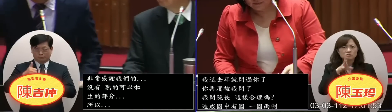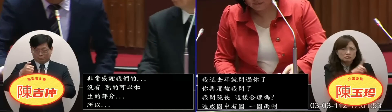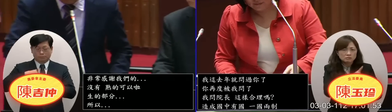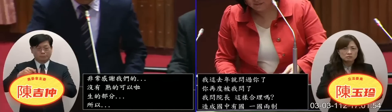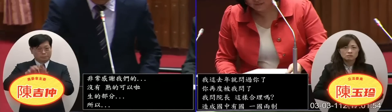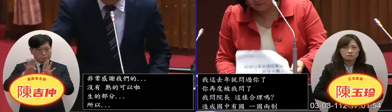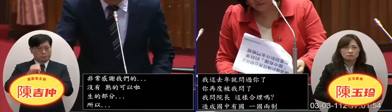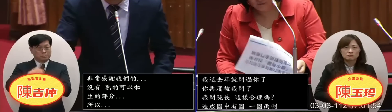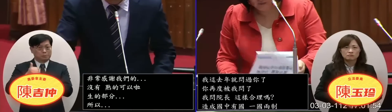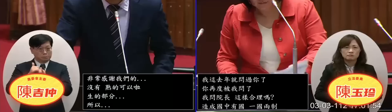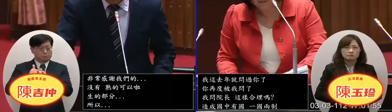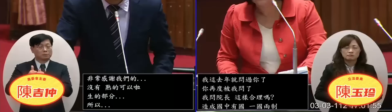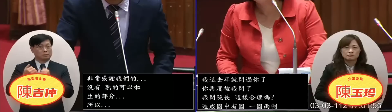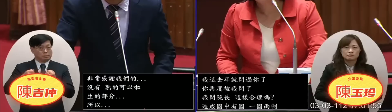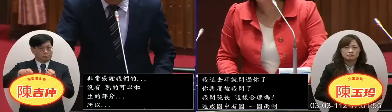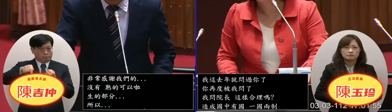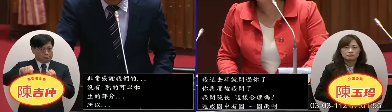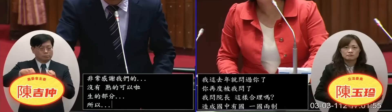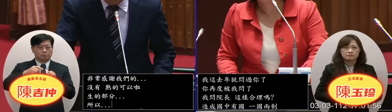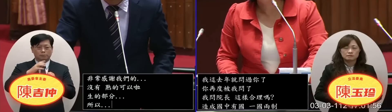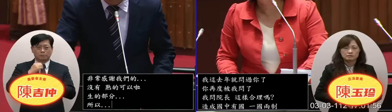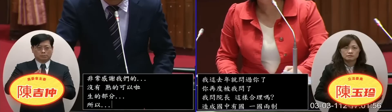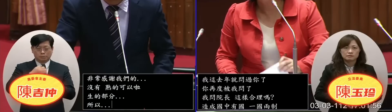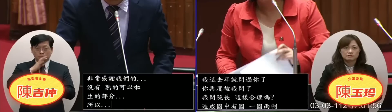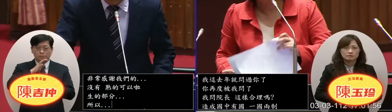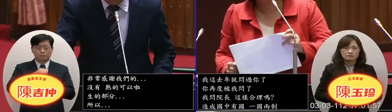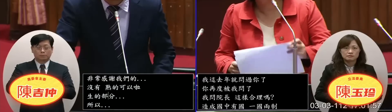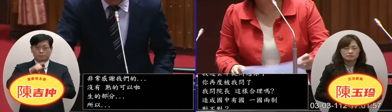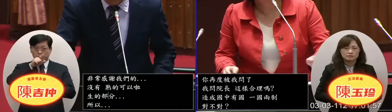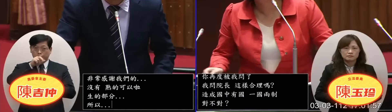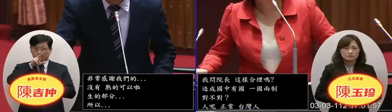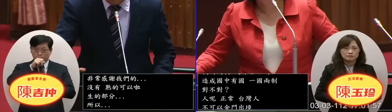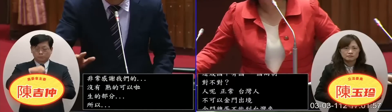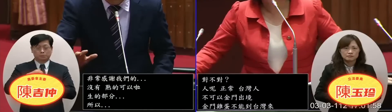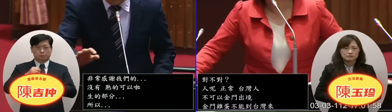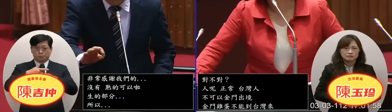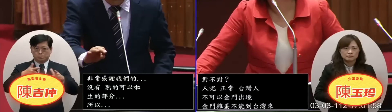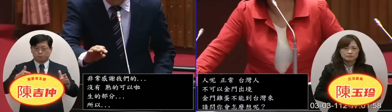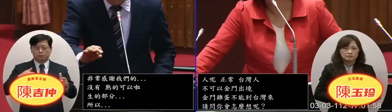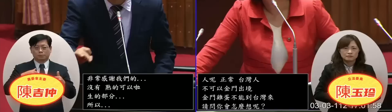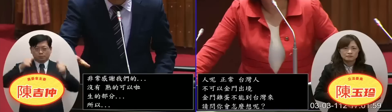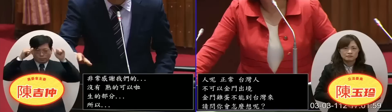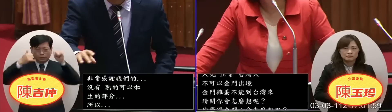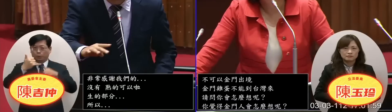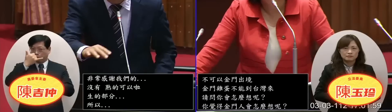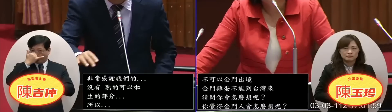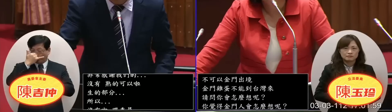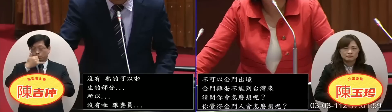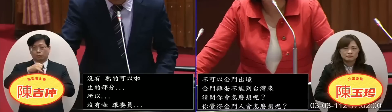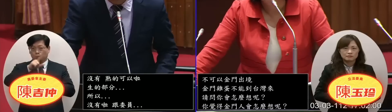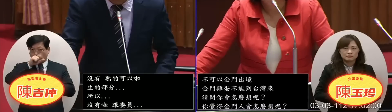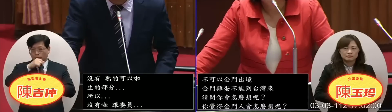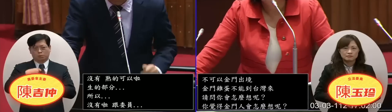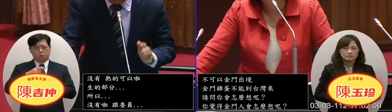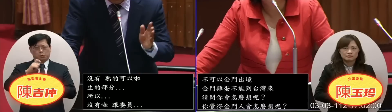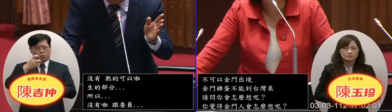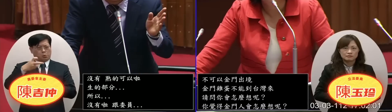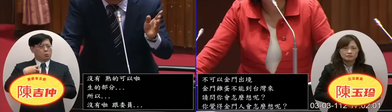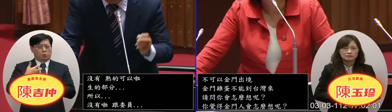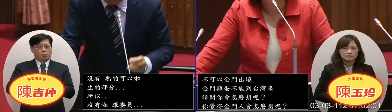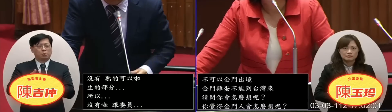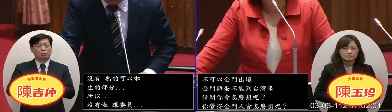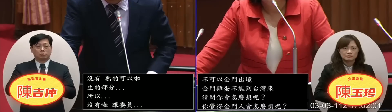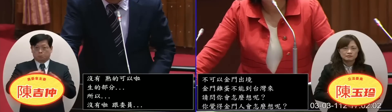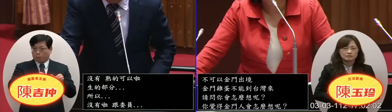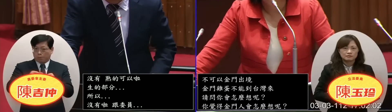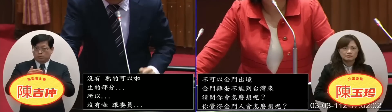门的农民，因为在那边其实它的畜禽畜产也蛮多的，牛、猪跟鸡，鸡就有十几万只，那